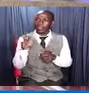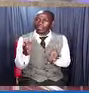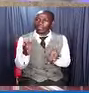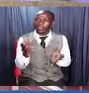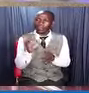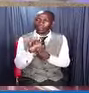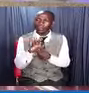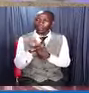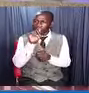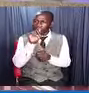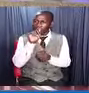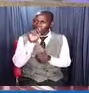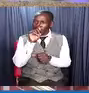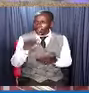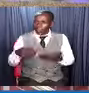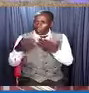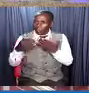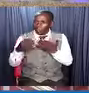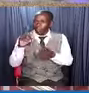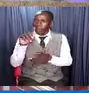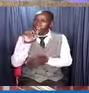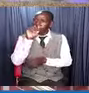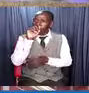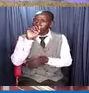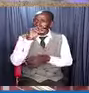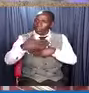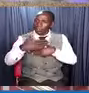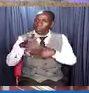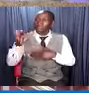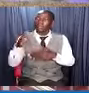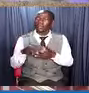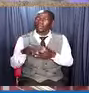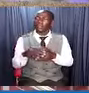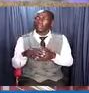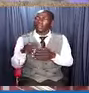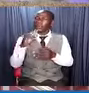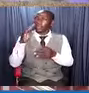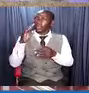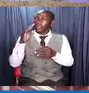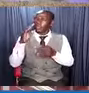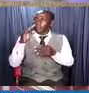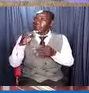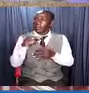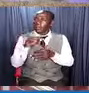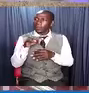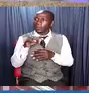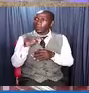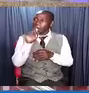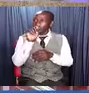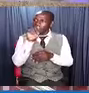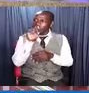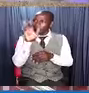chicken. Mwambie akukopeshe mmoja. Tell her to give you one piece. Mkitaka kuku kuna mama Esau pale. We